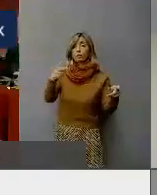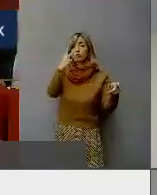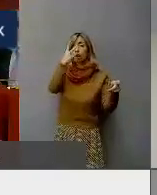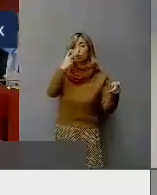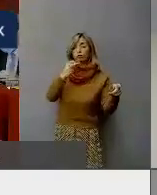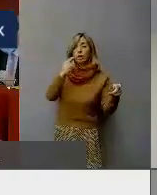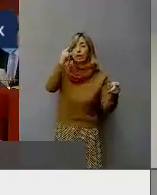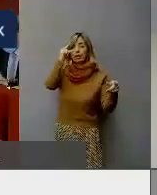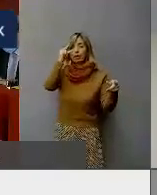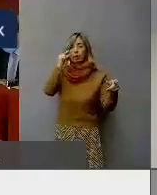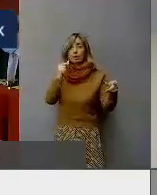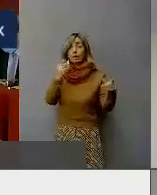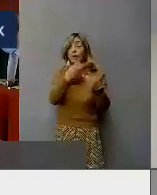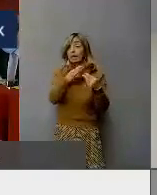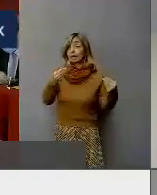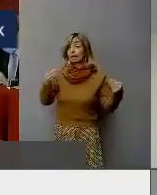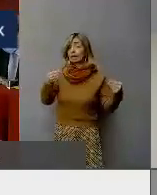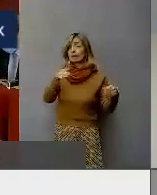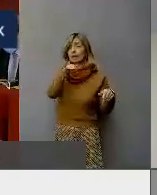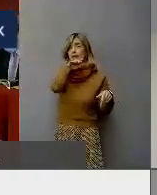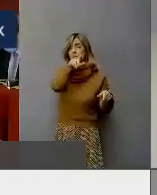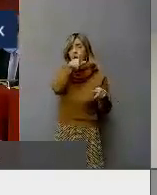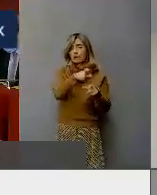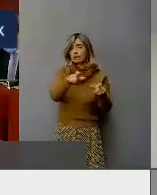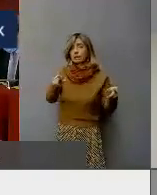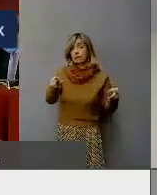tantissimi anziani ultrasessantacinquenni